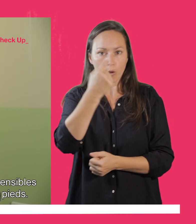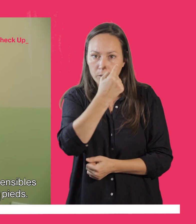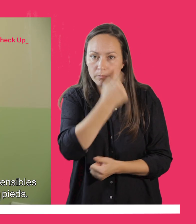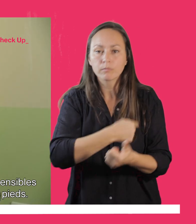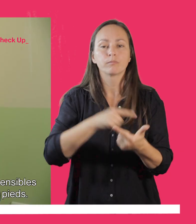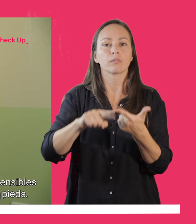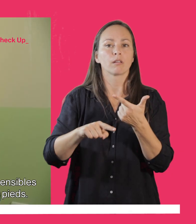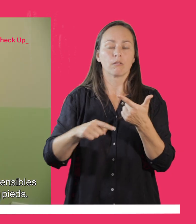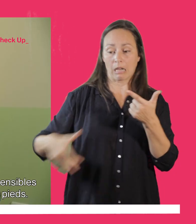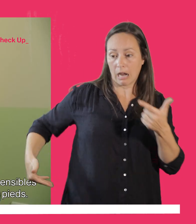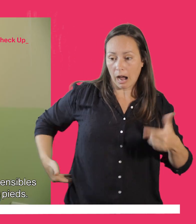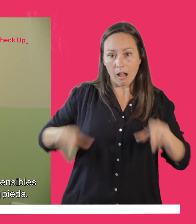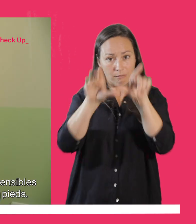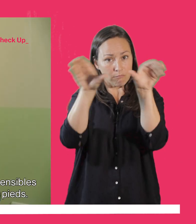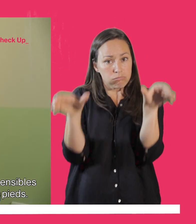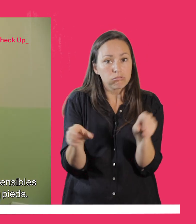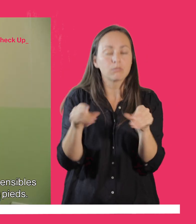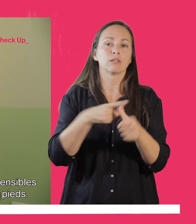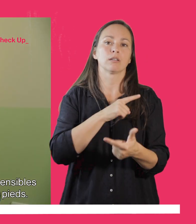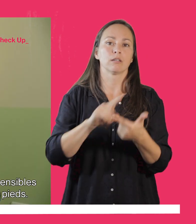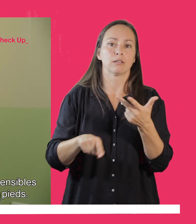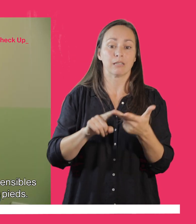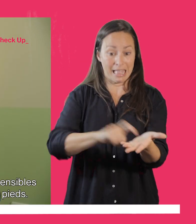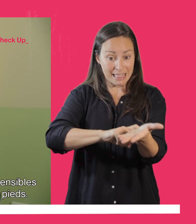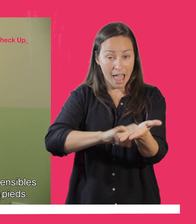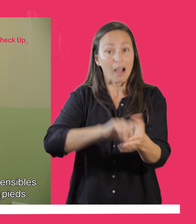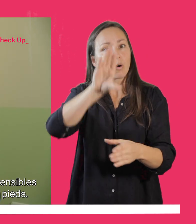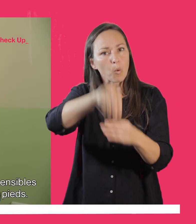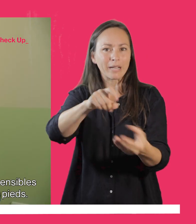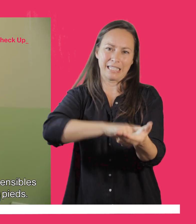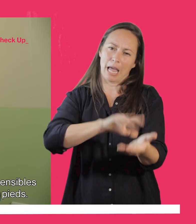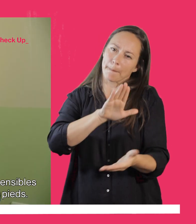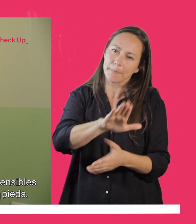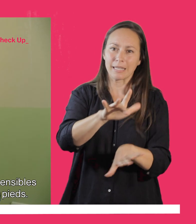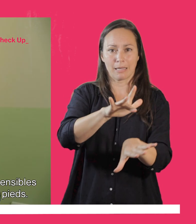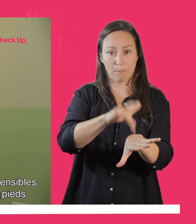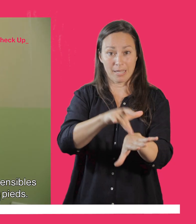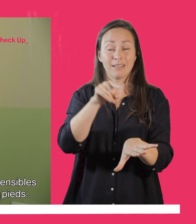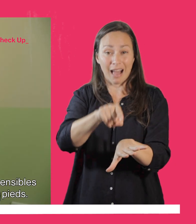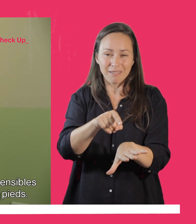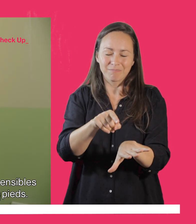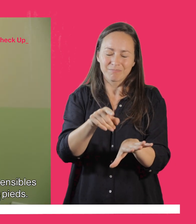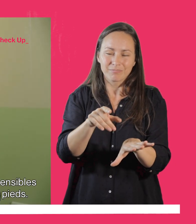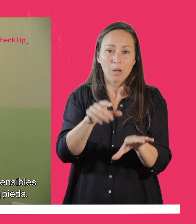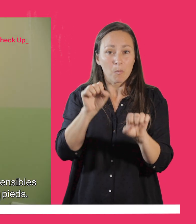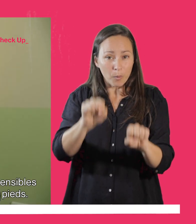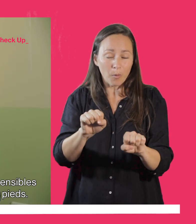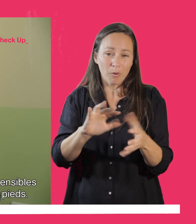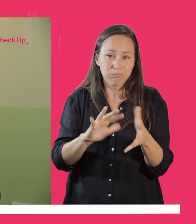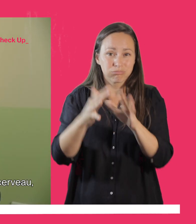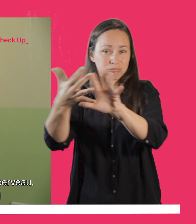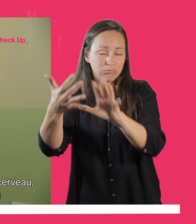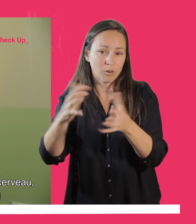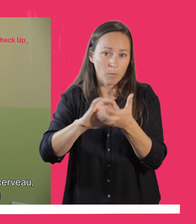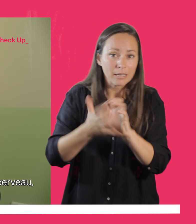fragiles, notamment les yeux sont sensibles à la glycémie, les reins sont sensibles à la glycémie et les nerfs, et notamment les nerfs au niveau des